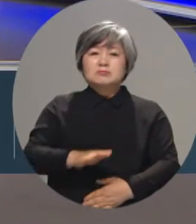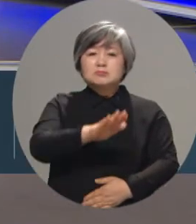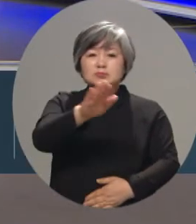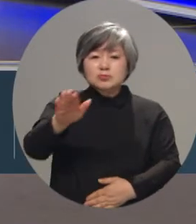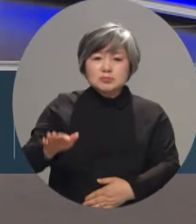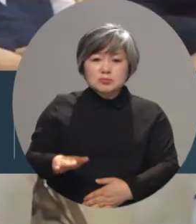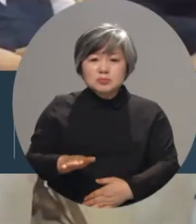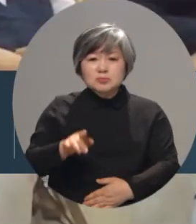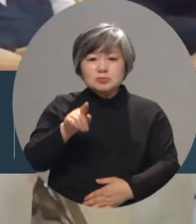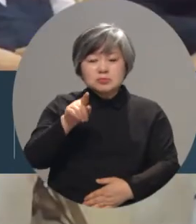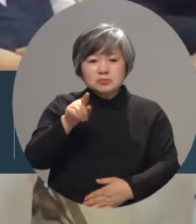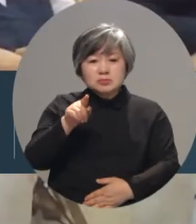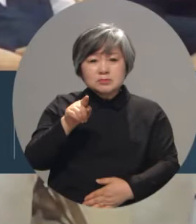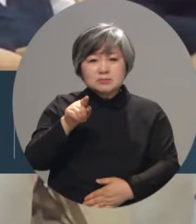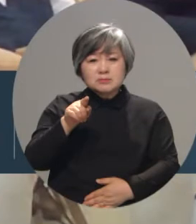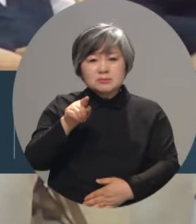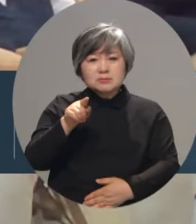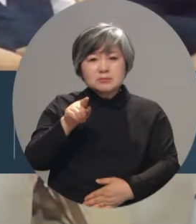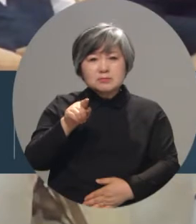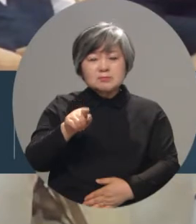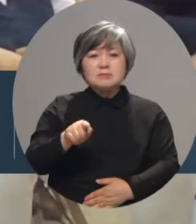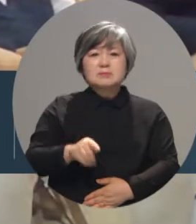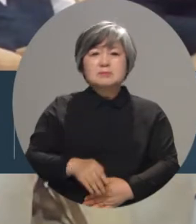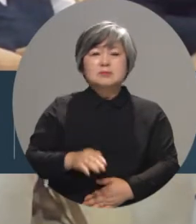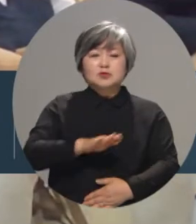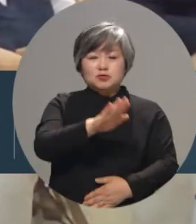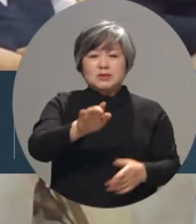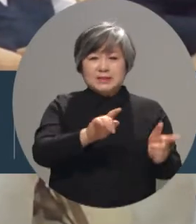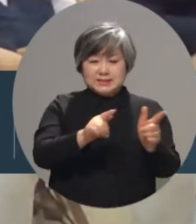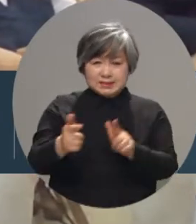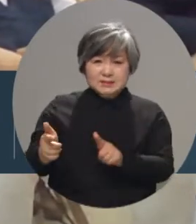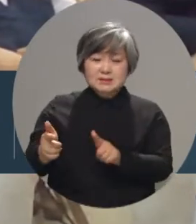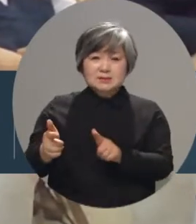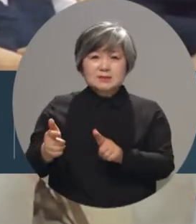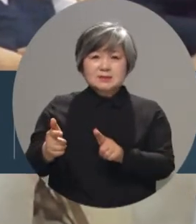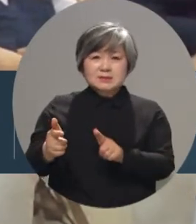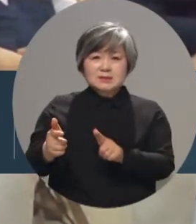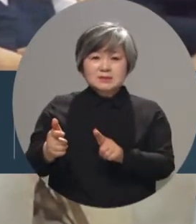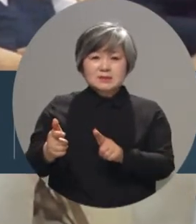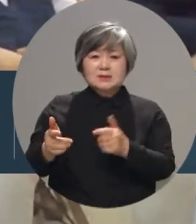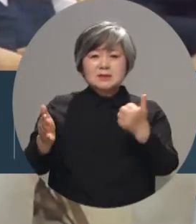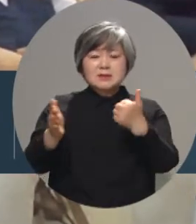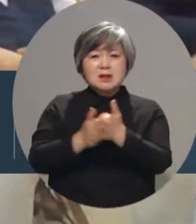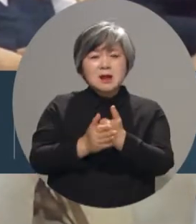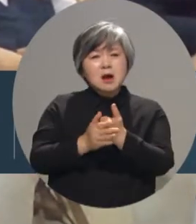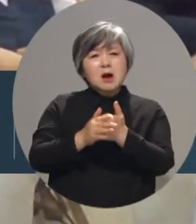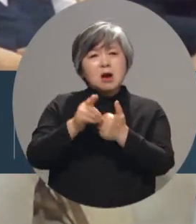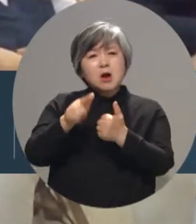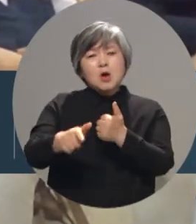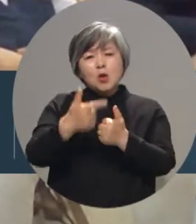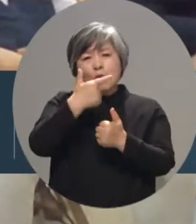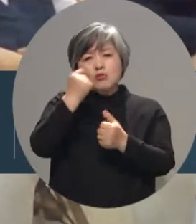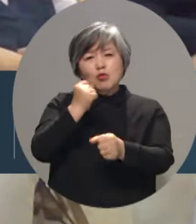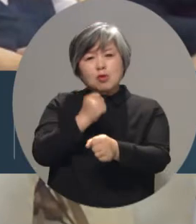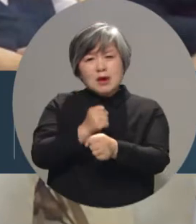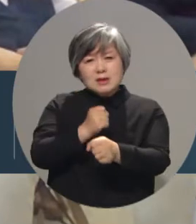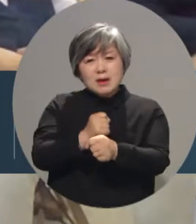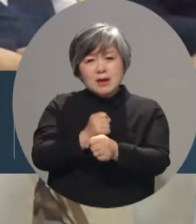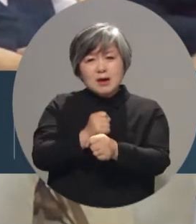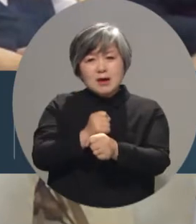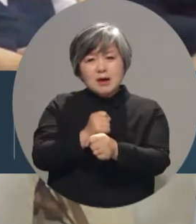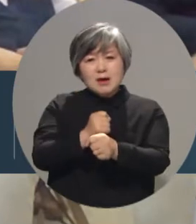예측보다는 조금 그렇게 나오는데요. 저희들은 처음에는 인지도가 부족해서 많이